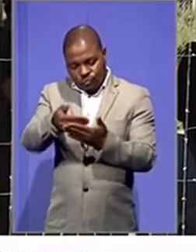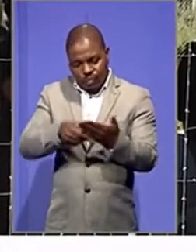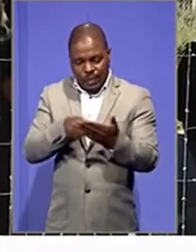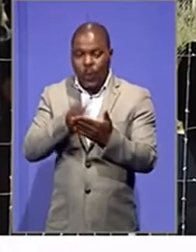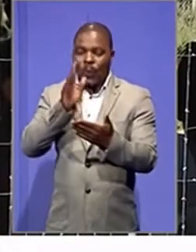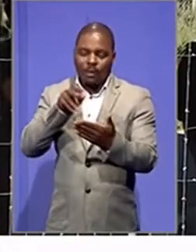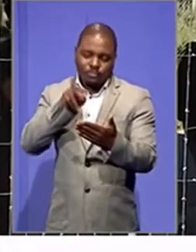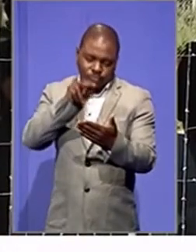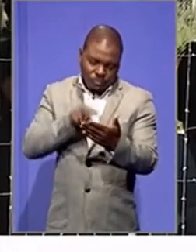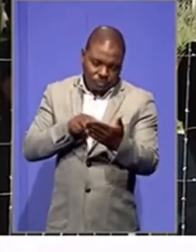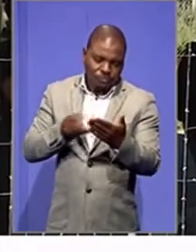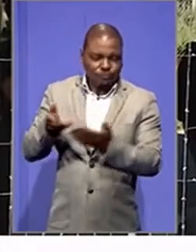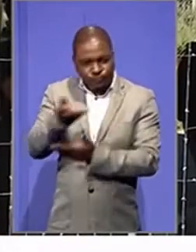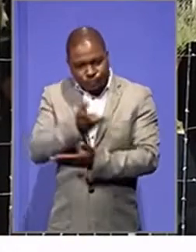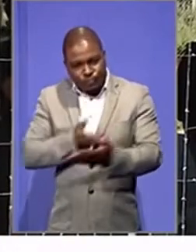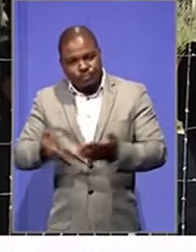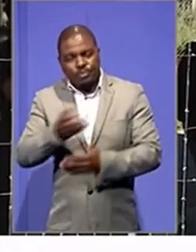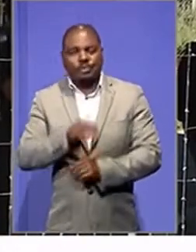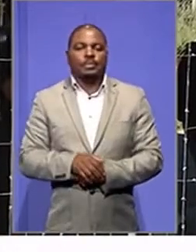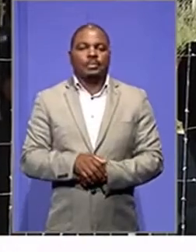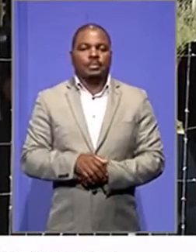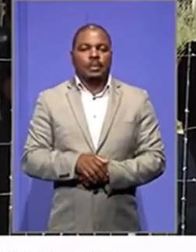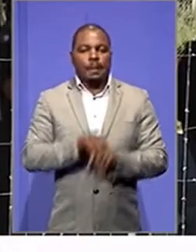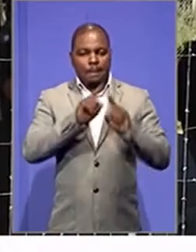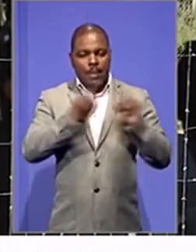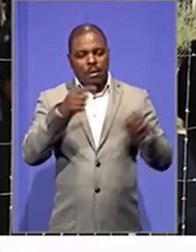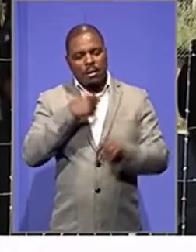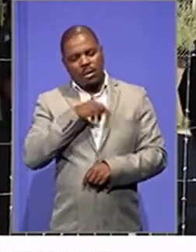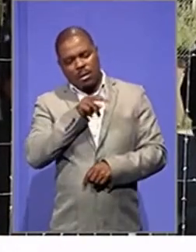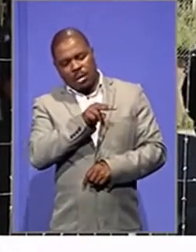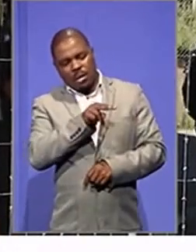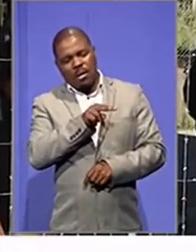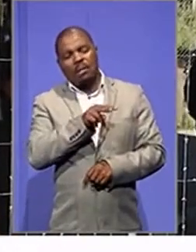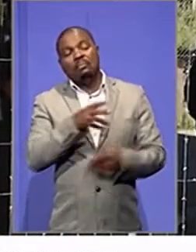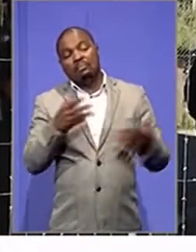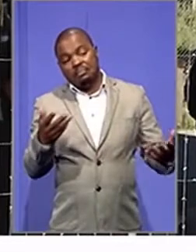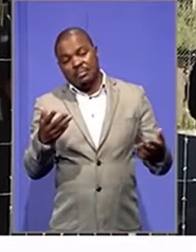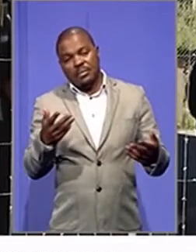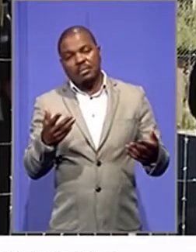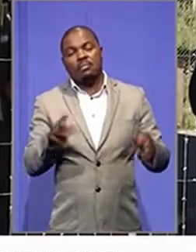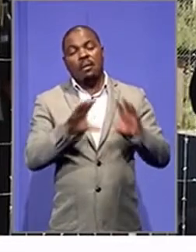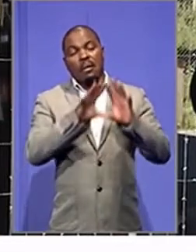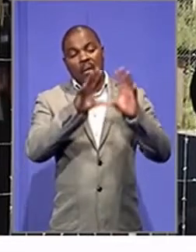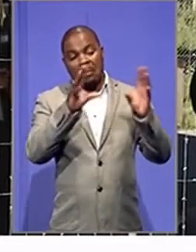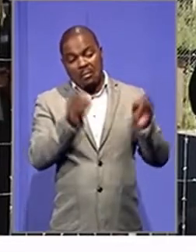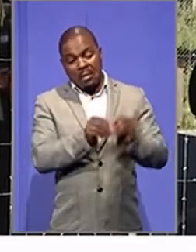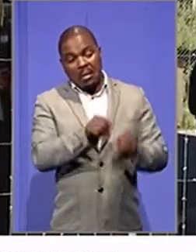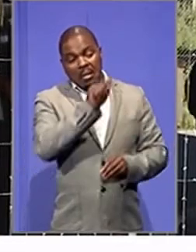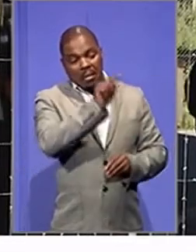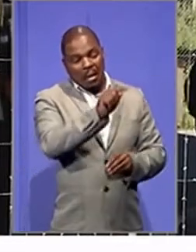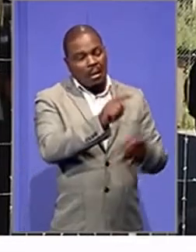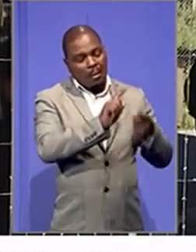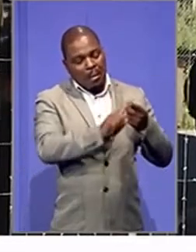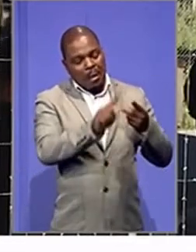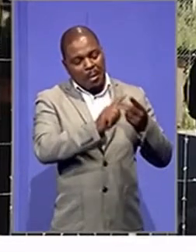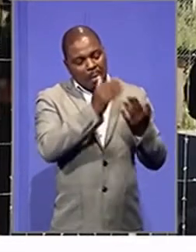then ka tebofelo ya matlo re bone hore dilo tsotlhe tse e leng gore ba di raiser